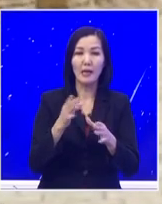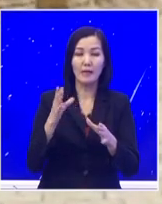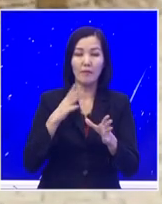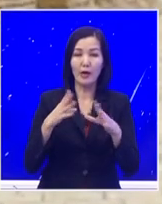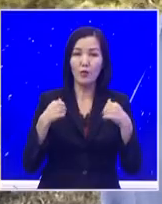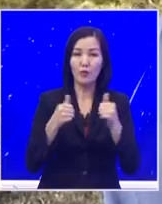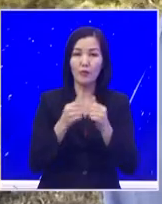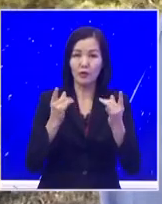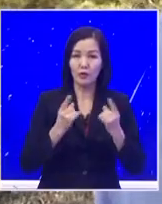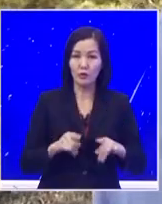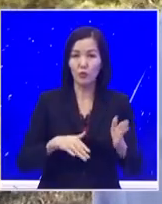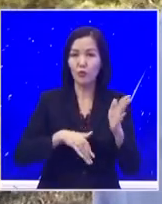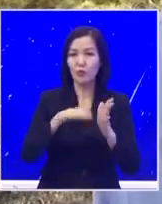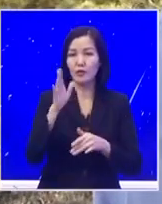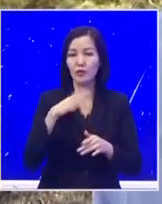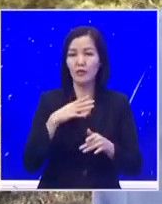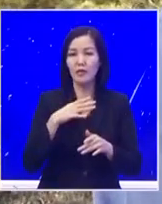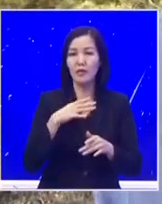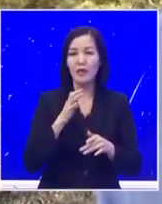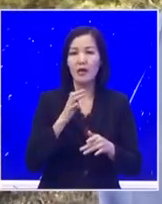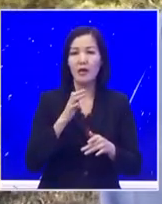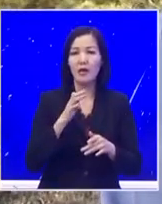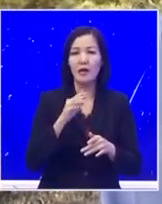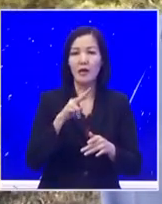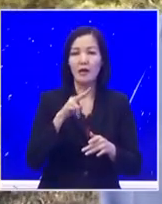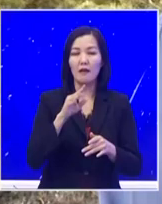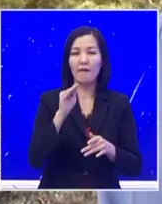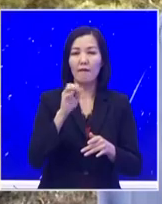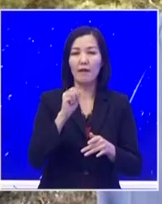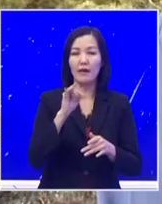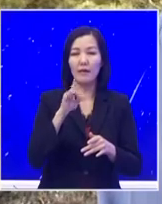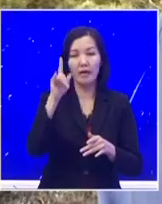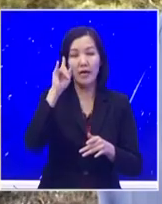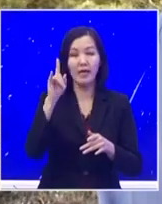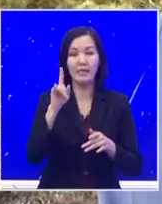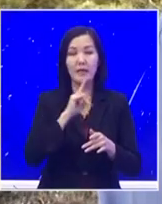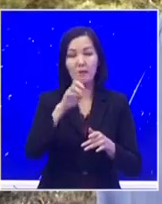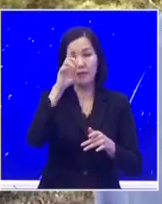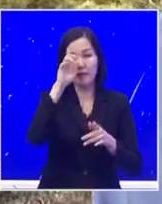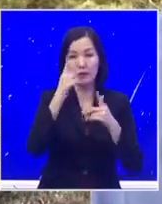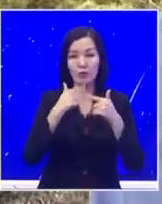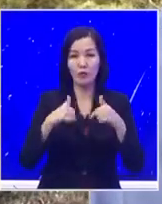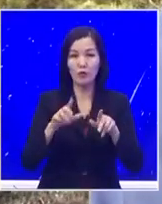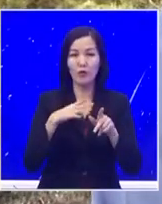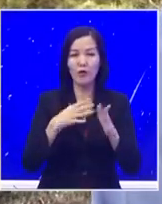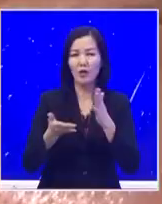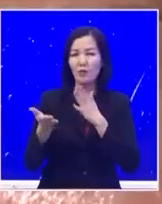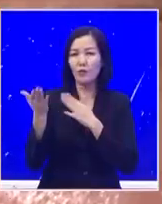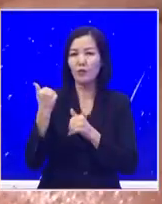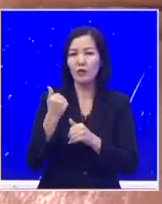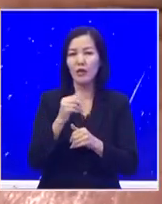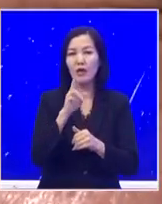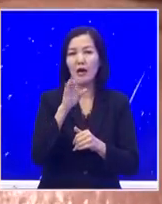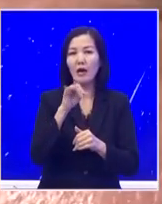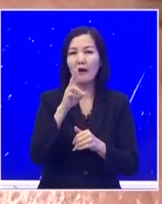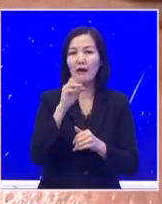атанған. Жалпы айтқанда Әбу Насыр Әл-Фараби біздің Қазақ мемлекетінің негізін құраған кезіндегі Қарлұқ хандығы дәуірінде өмір